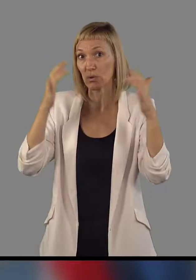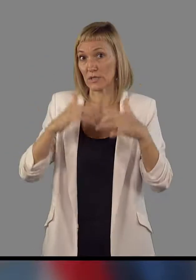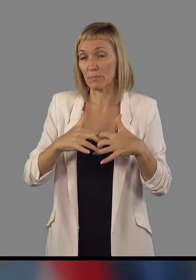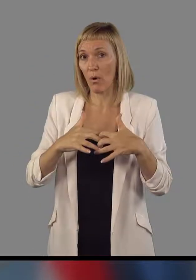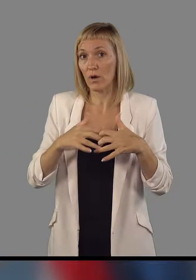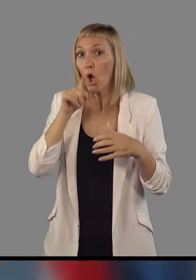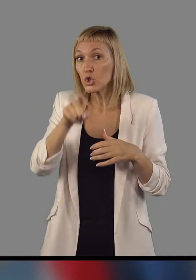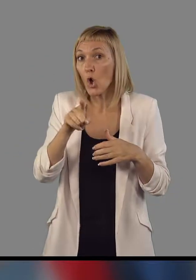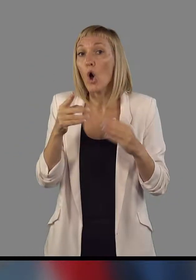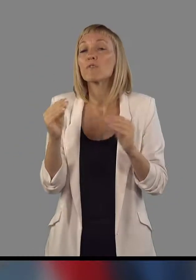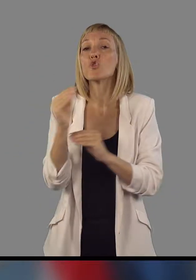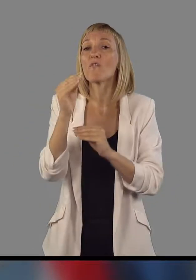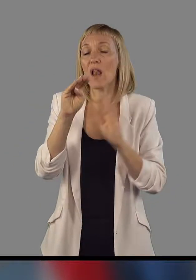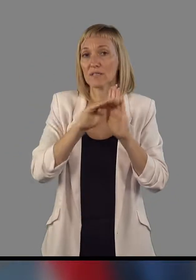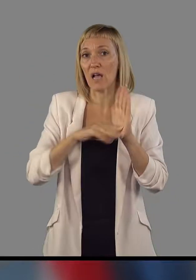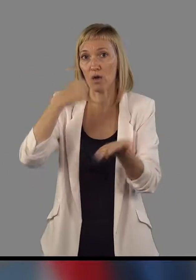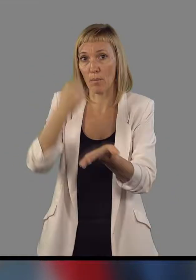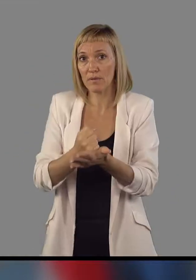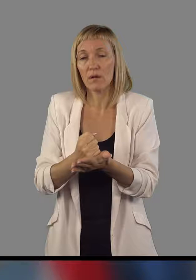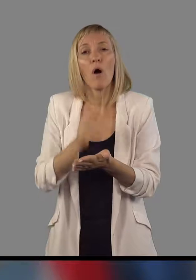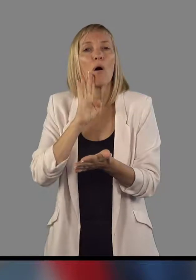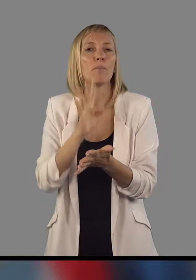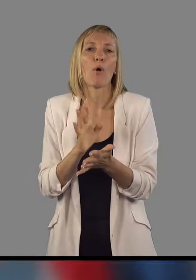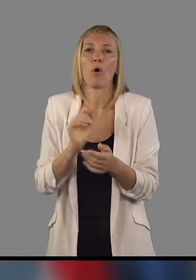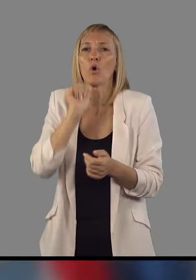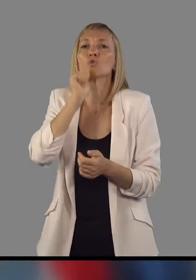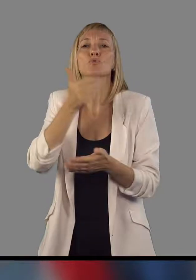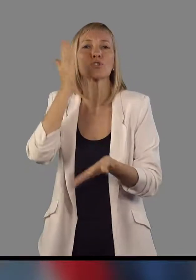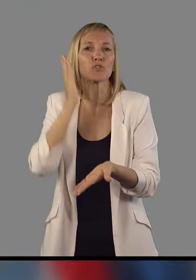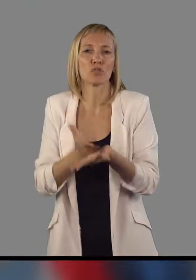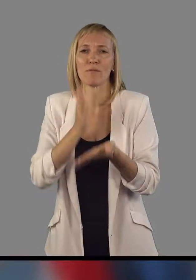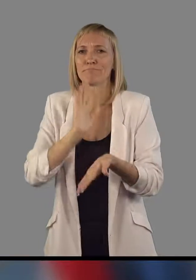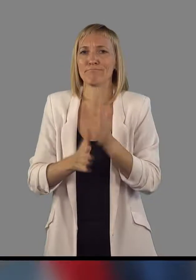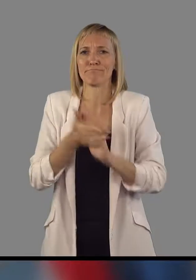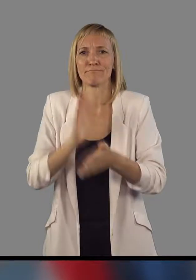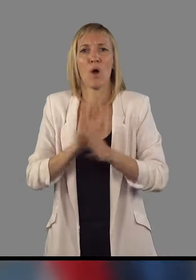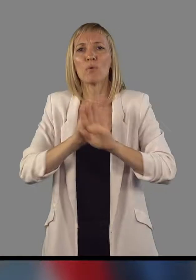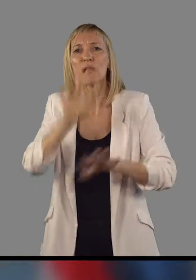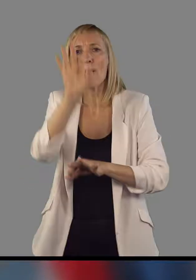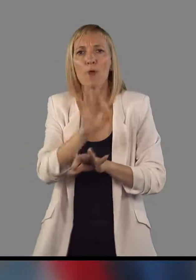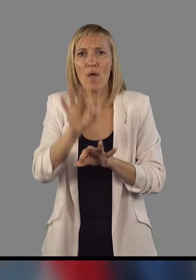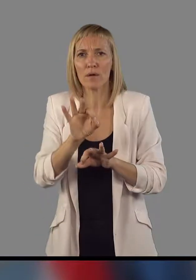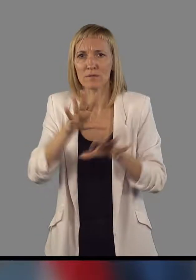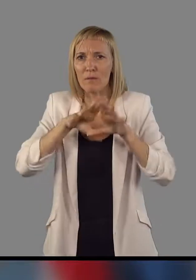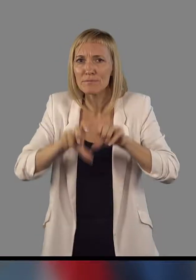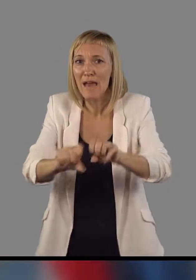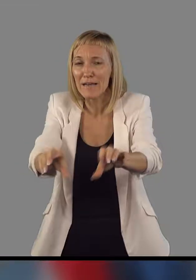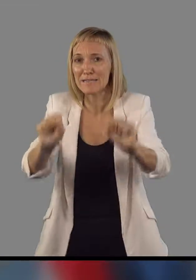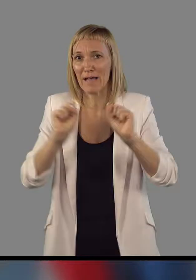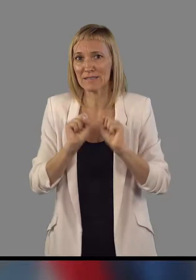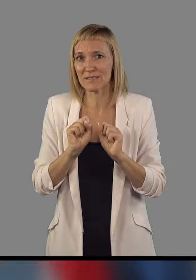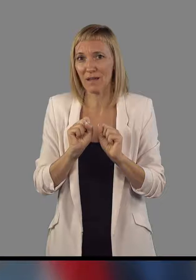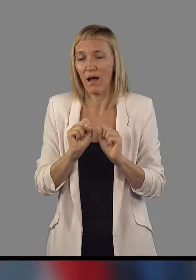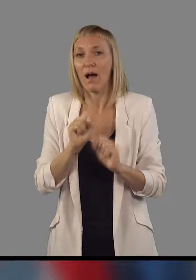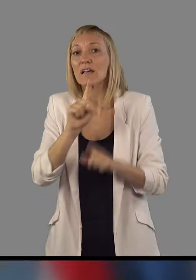zbor to novelo zakona potrdil, bomo pa kar naslednji dan zagnali vse te projekte, pa nekateri